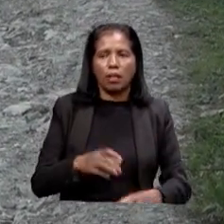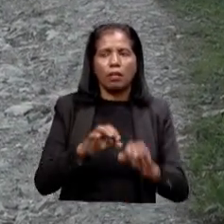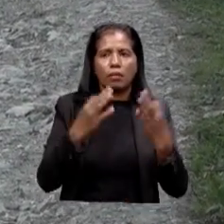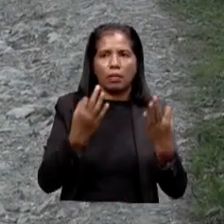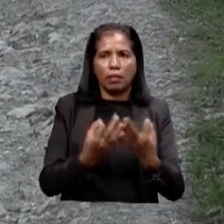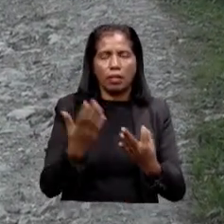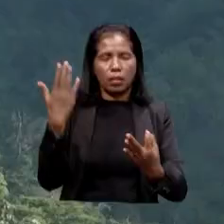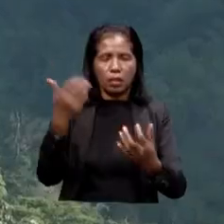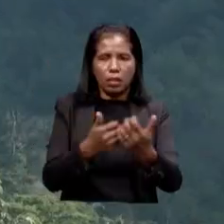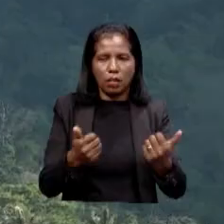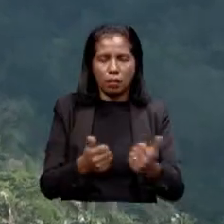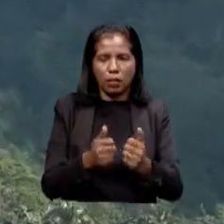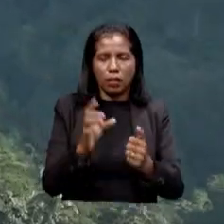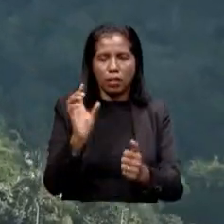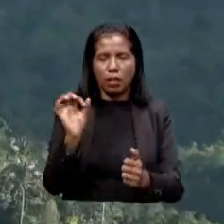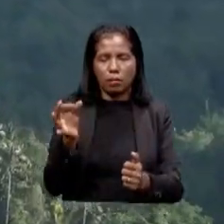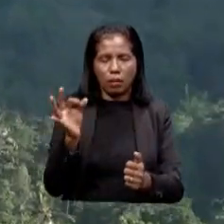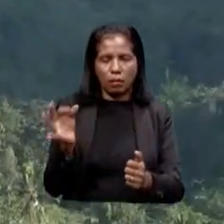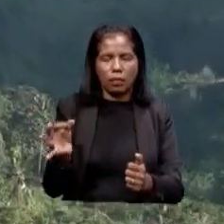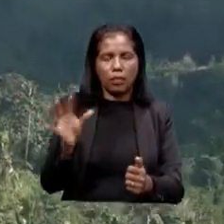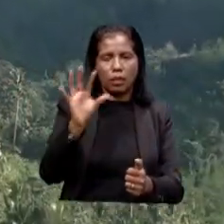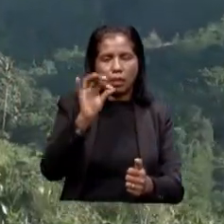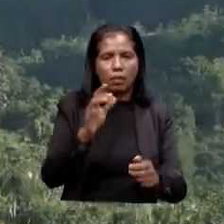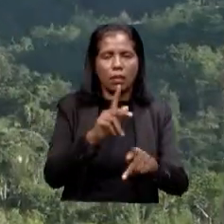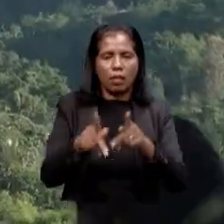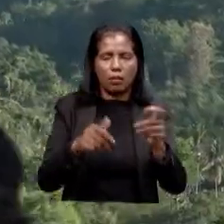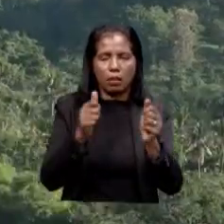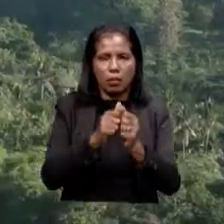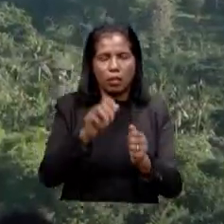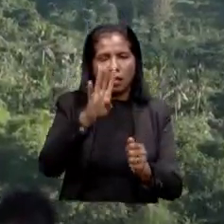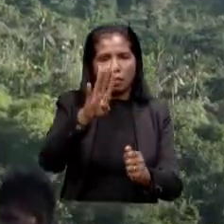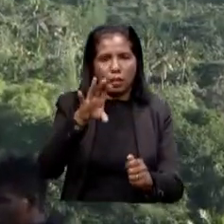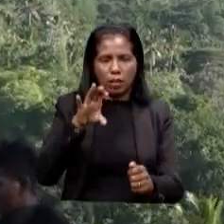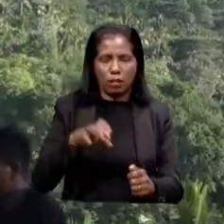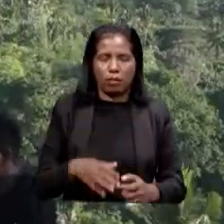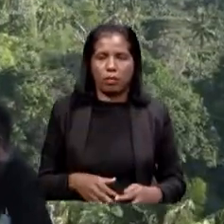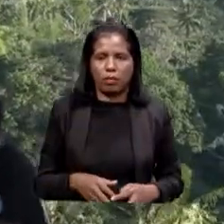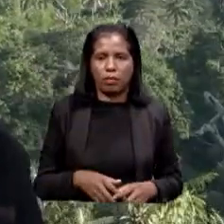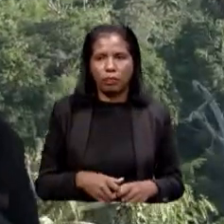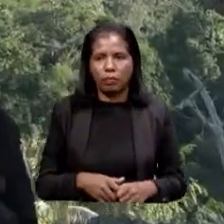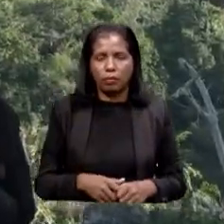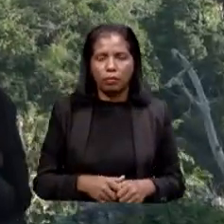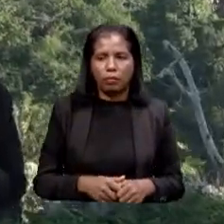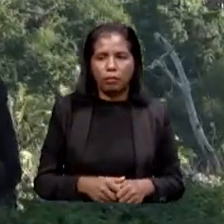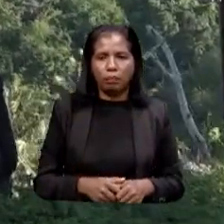desa Gua hamutuk se anulo resingualu, ho total populasaun atu satresin. Equipo cobertura, GMN.